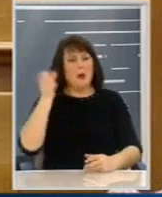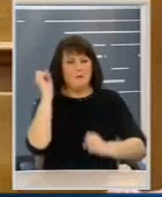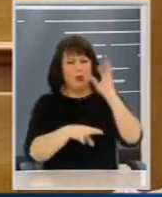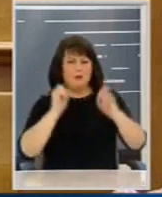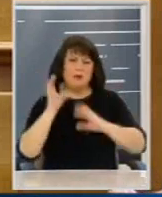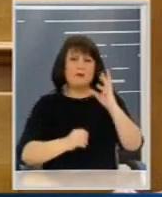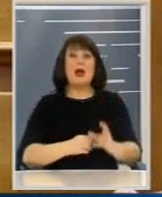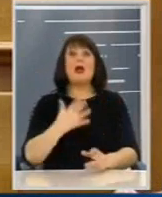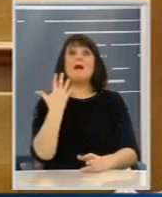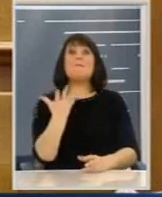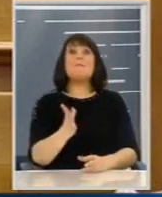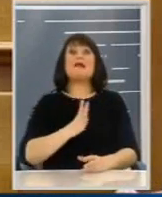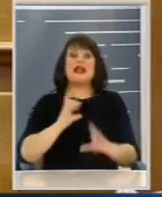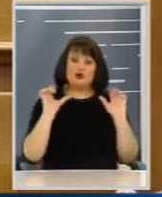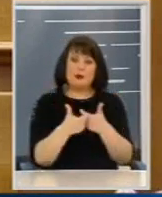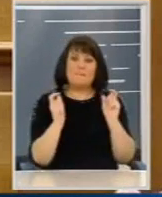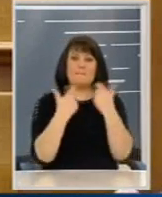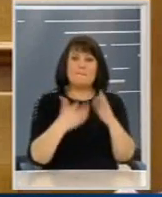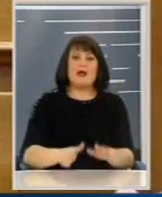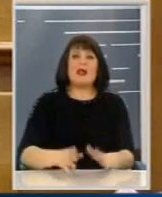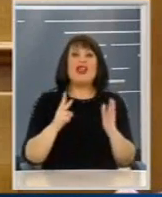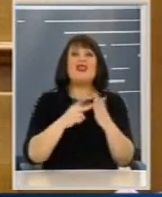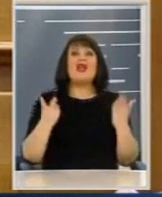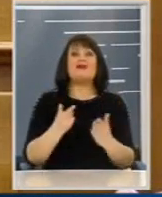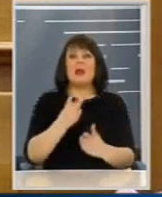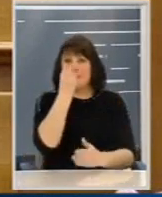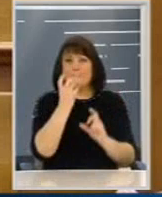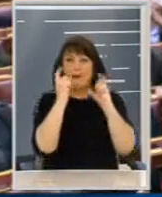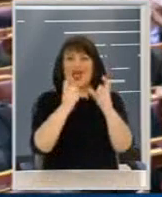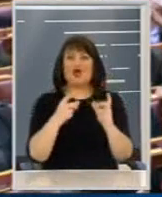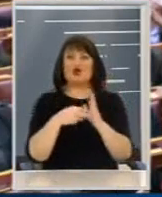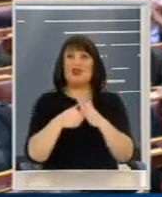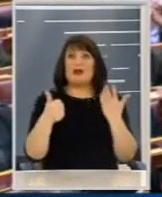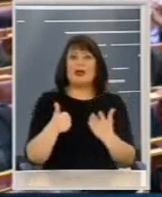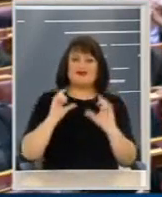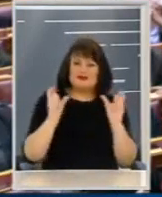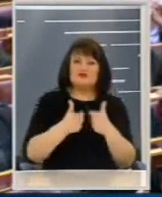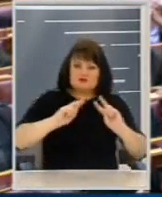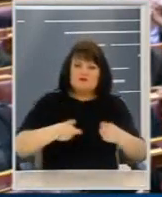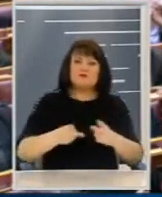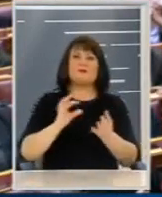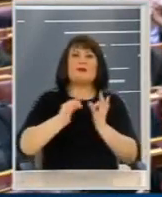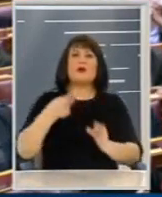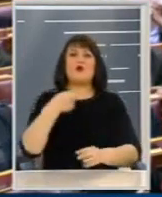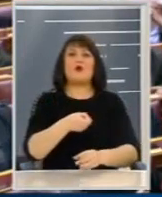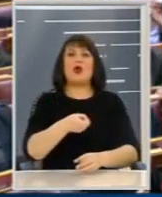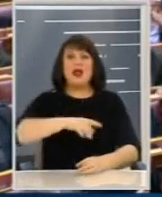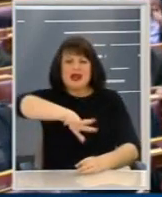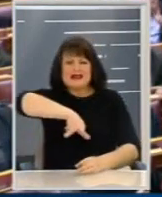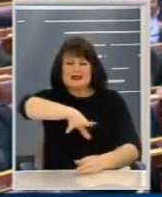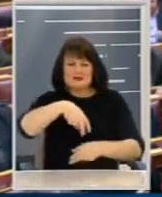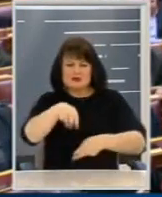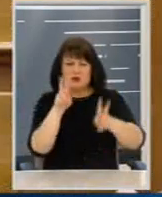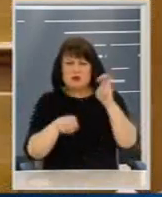σύλληψη 5 ατόμων. 17 Μαΐου του 2016 είχαμε εξάρθρωση εγκληματικής οργάνωσης για διάπραξη ληστειών και κλοπών